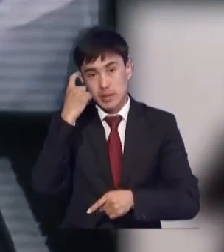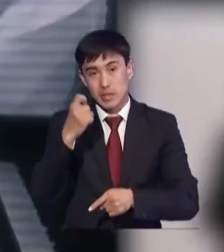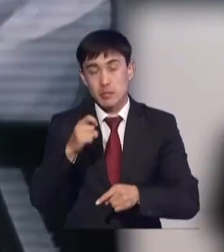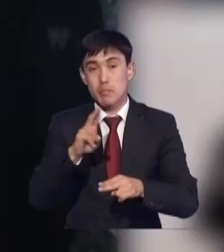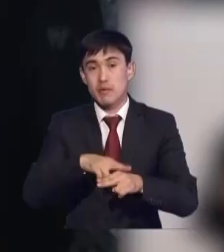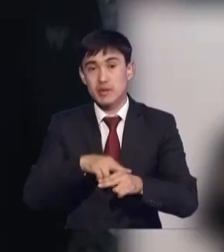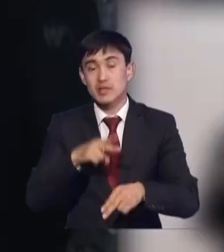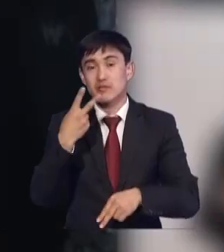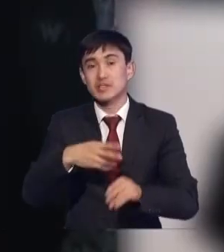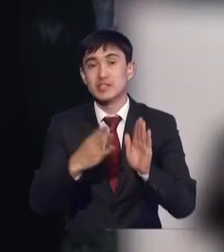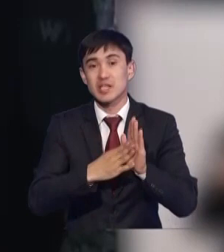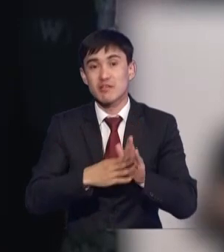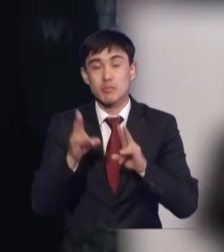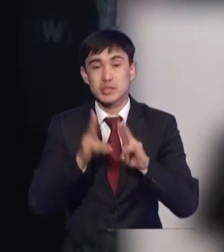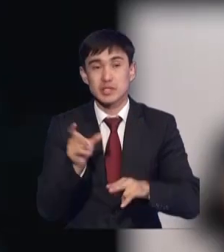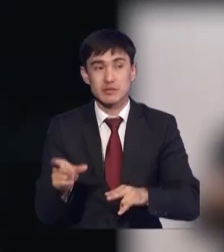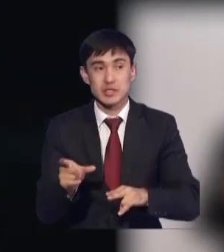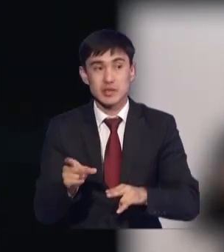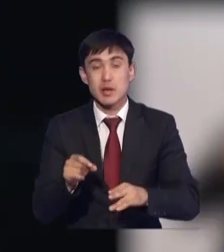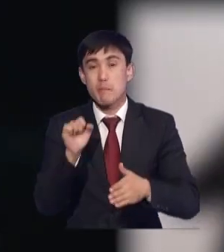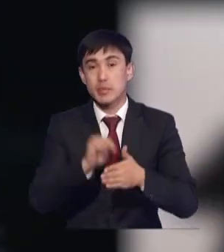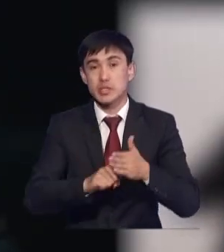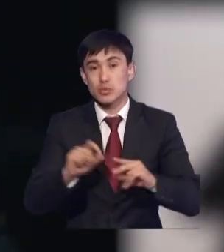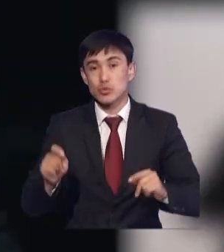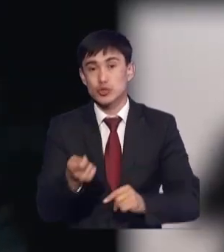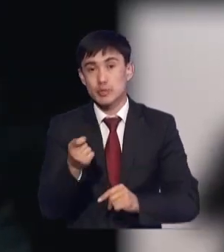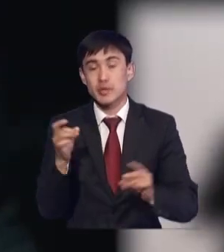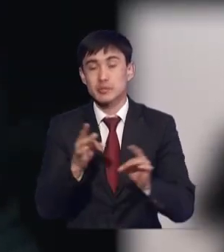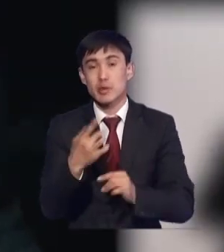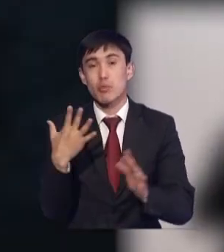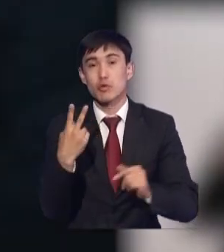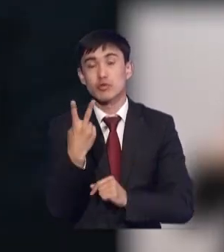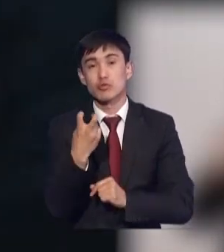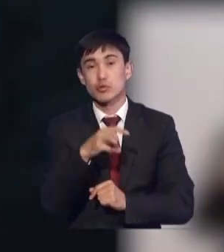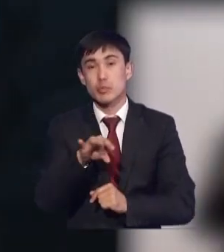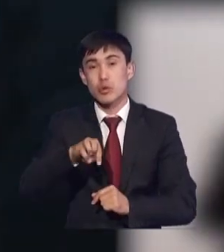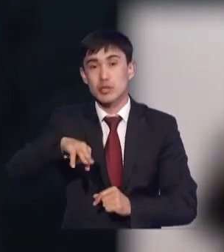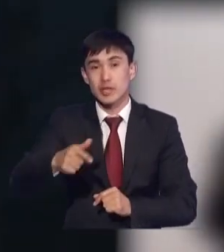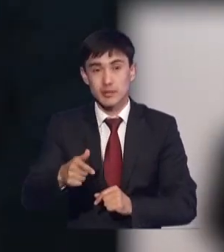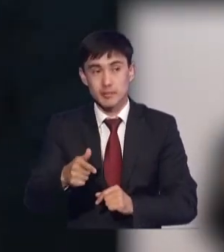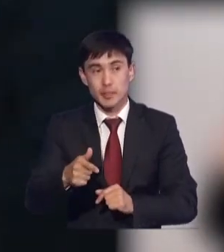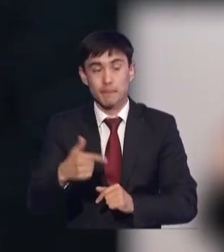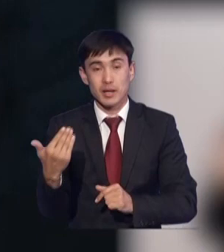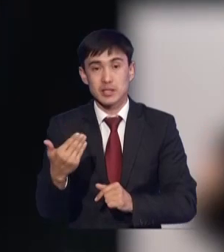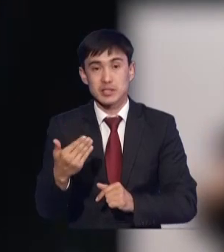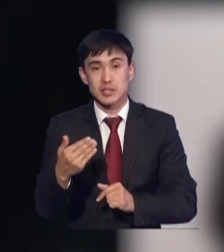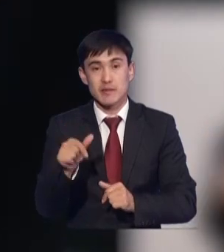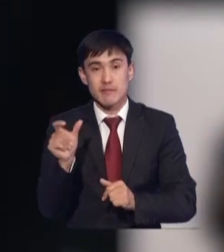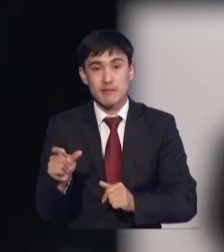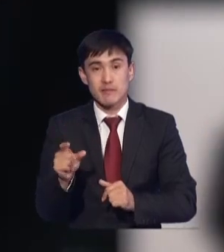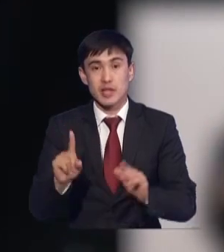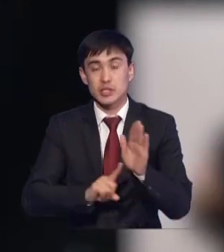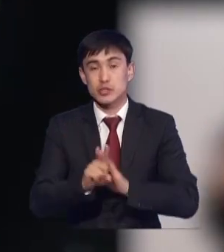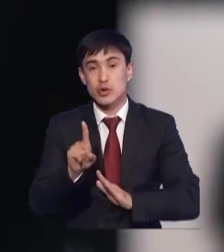установлено 29 пострадавших им причинён ущерб в размере более 200 млн тенге в отношении фигурантов уже